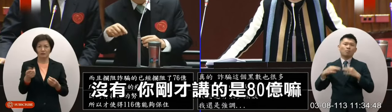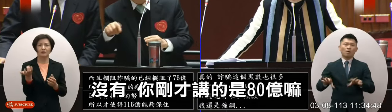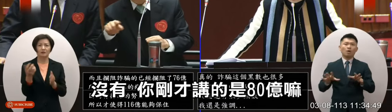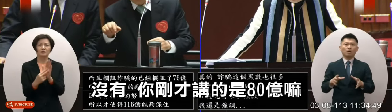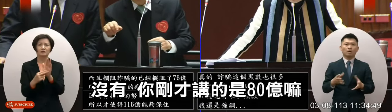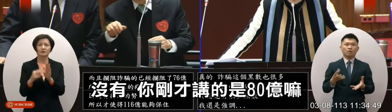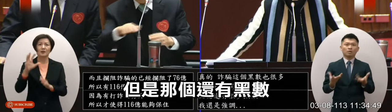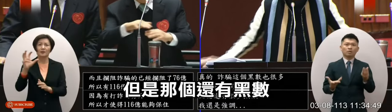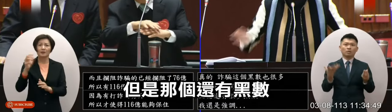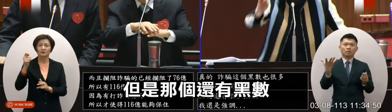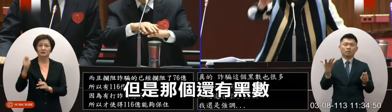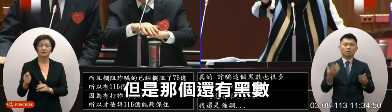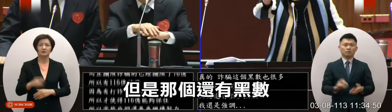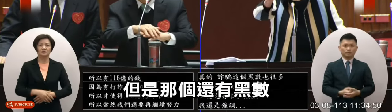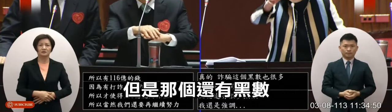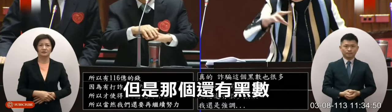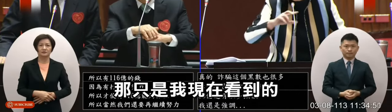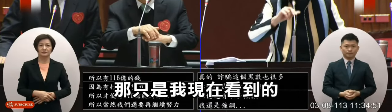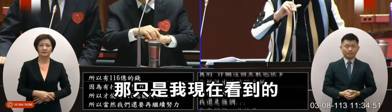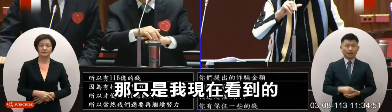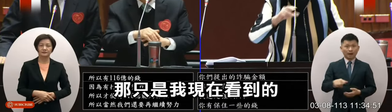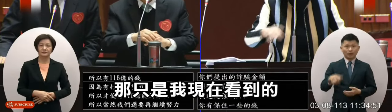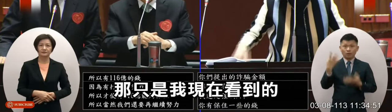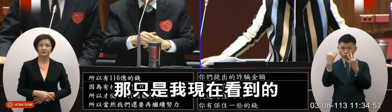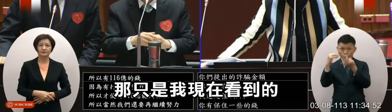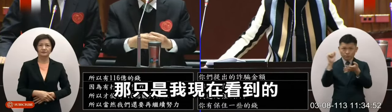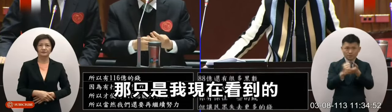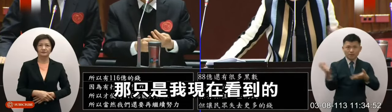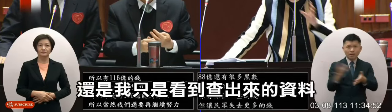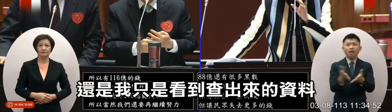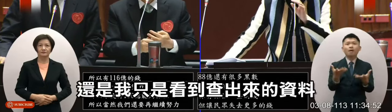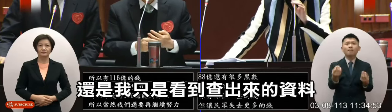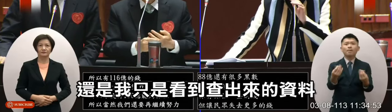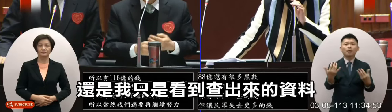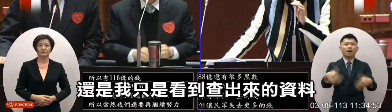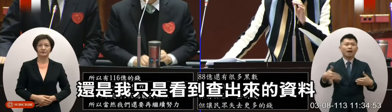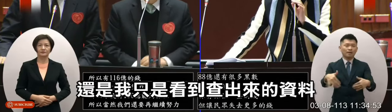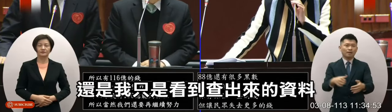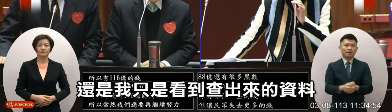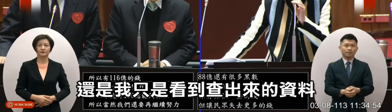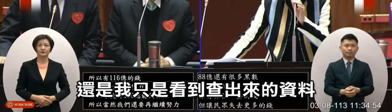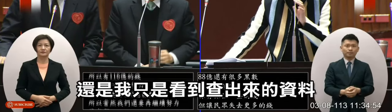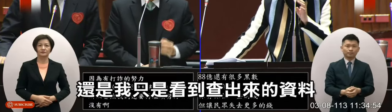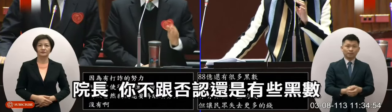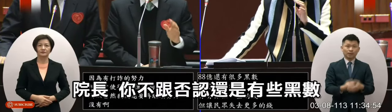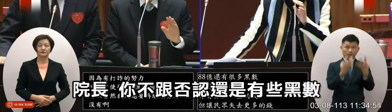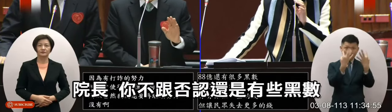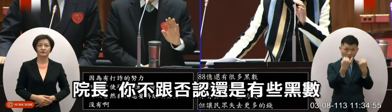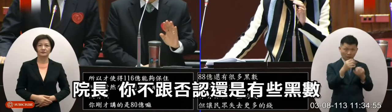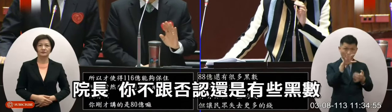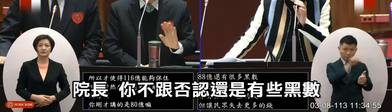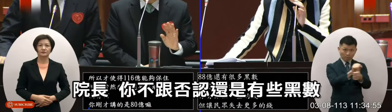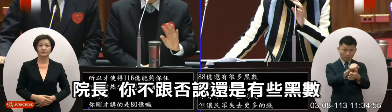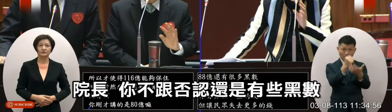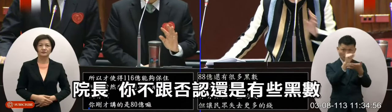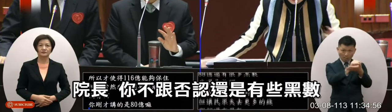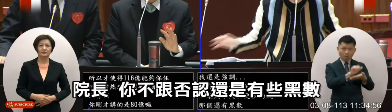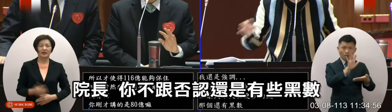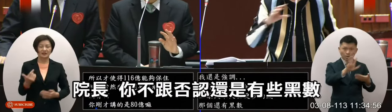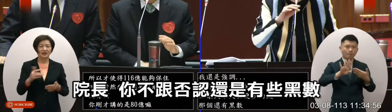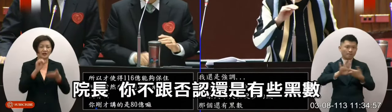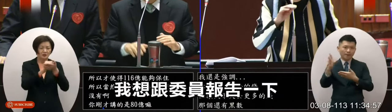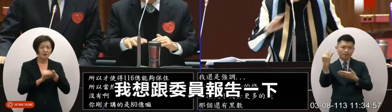是80亿嘛，但是我 那个还有黑数，那个只是我现在看到的。还是我只是看到查出来资料、哦、院长你不能否认还是有